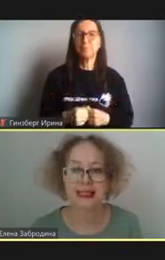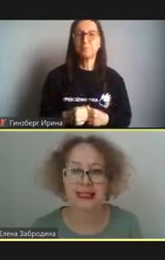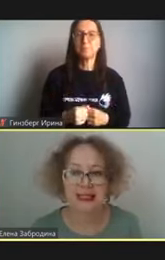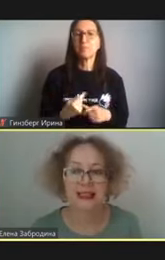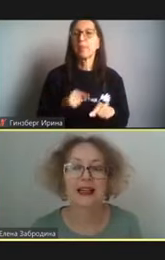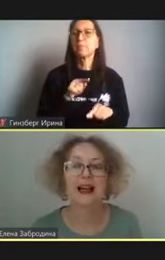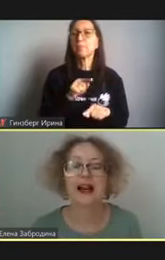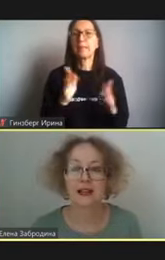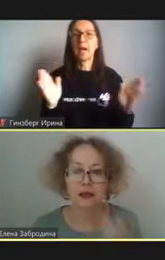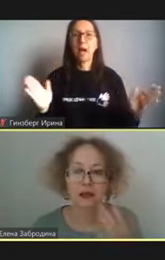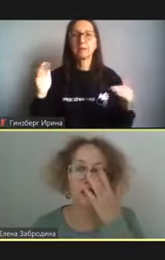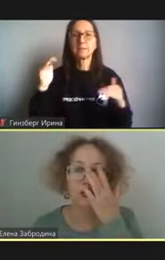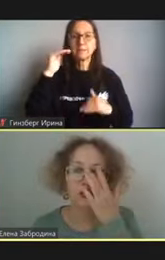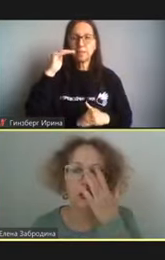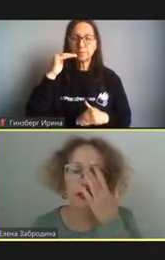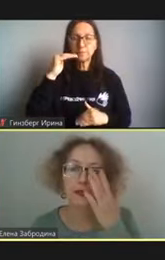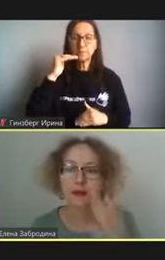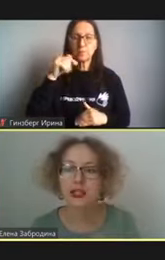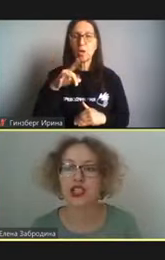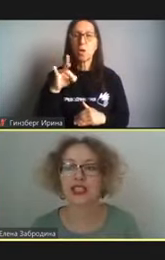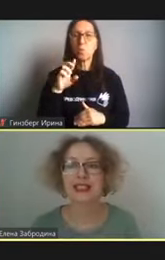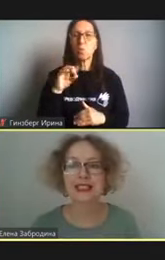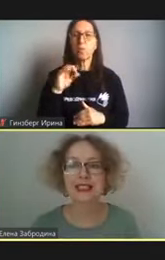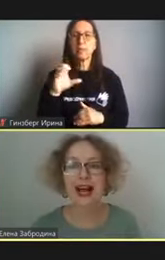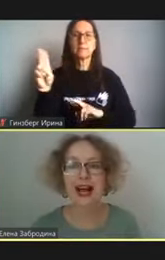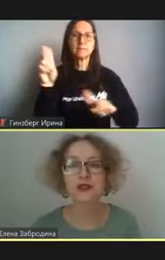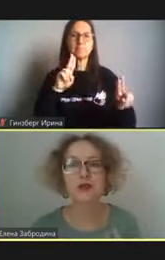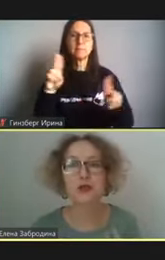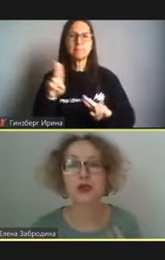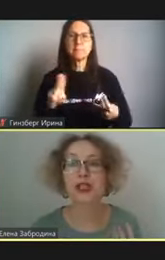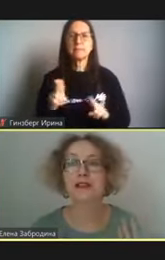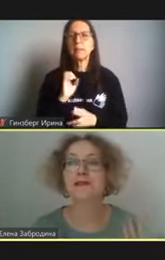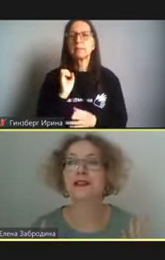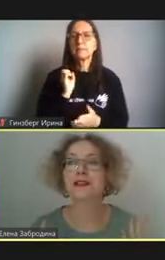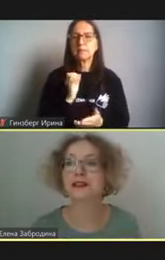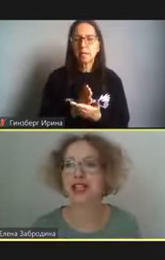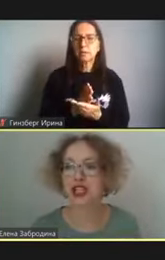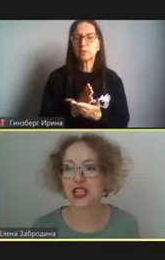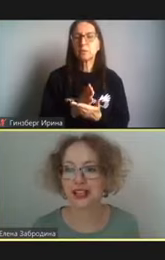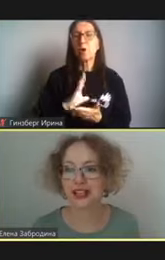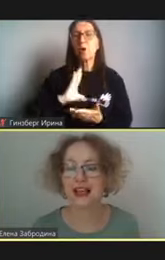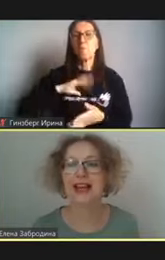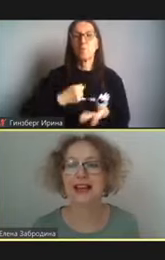это картина, которую Рубенс пишет сразу после